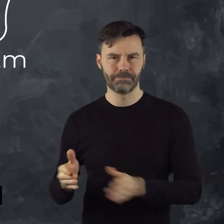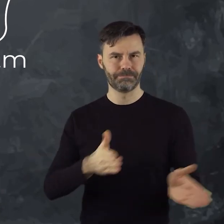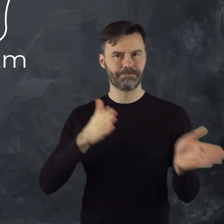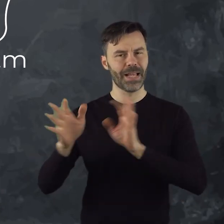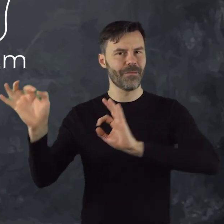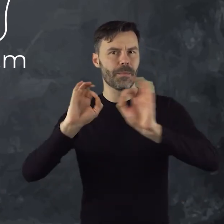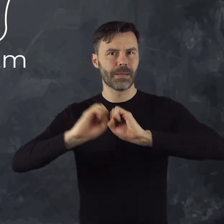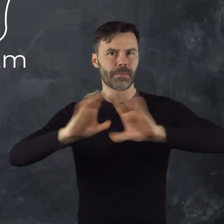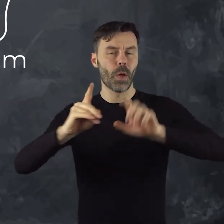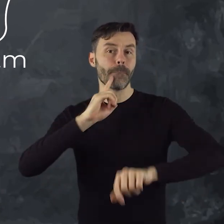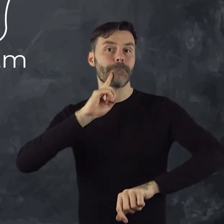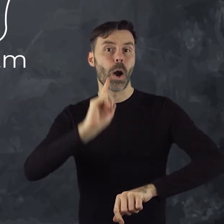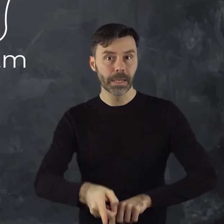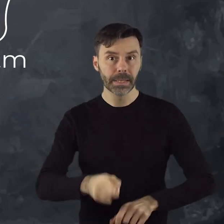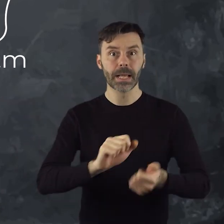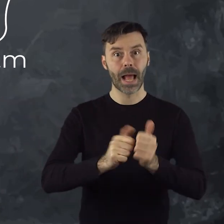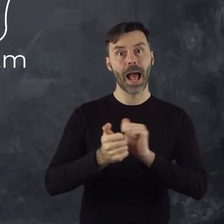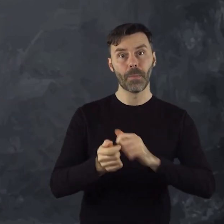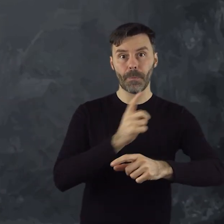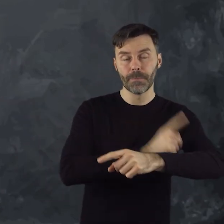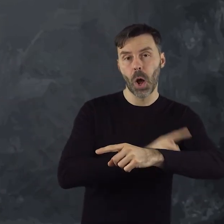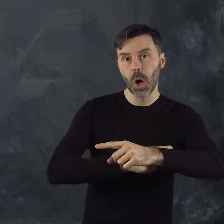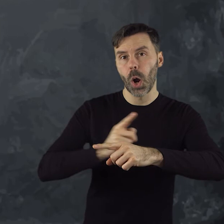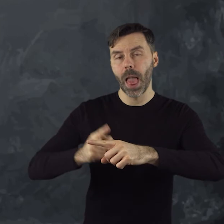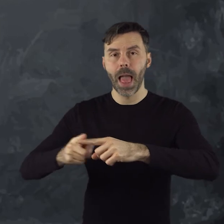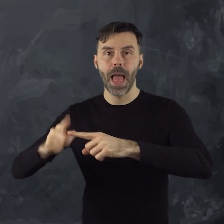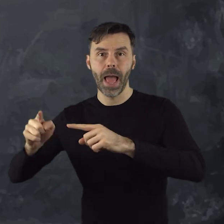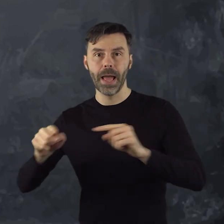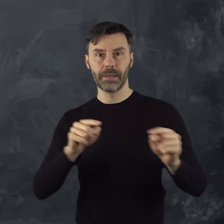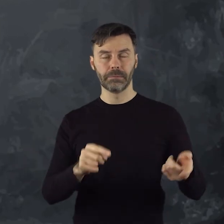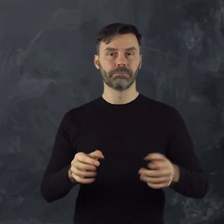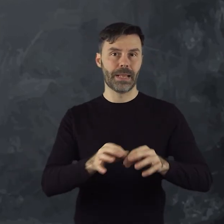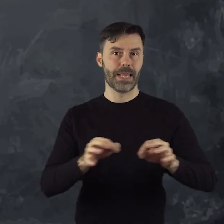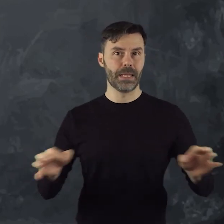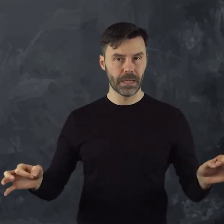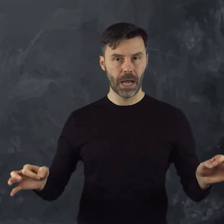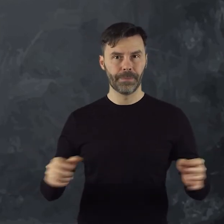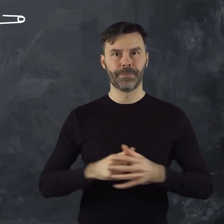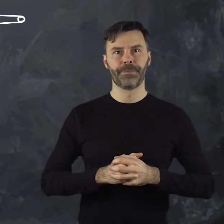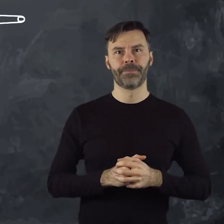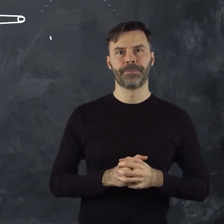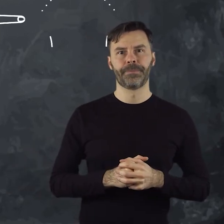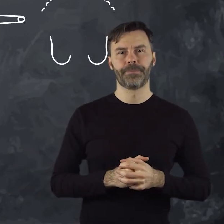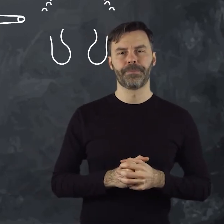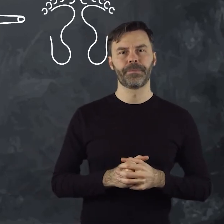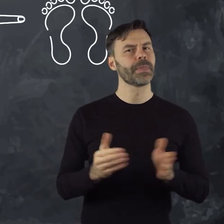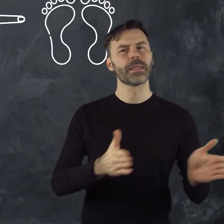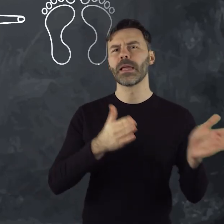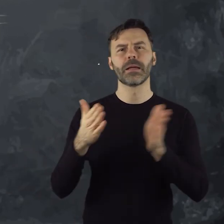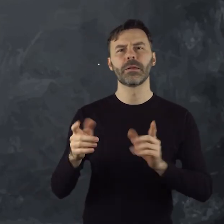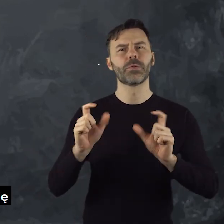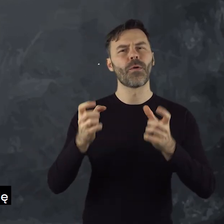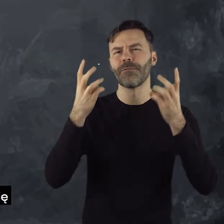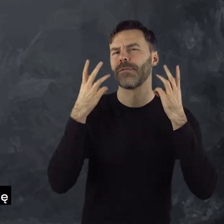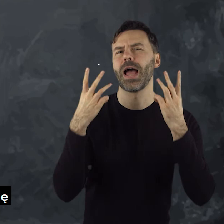po kroku, instrukcja, czyli polecenie, sekwencja instrukcji jako kolejność wykonywania pojęć, czyli algorytm